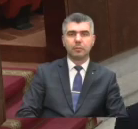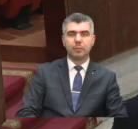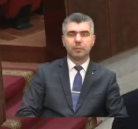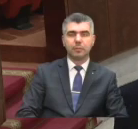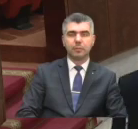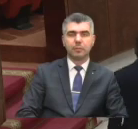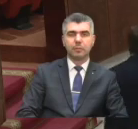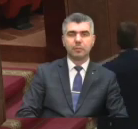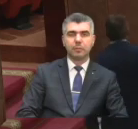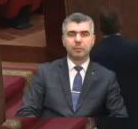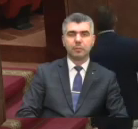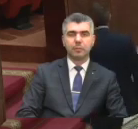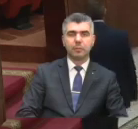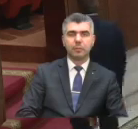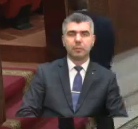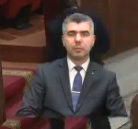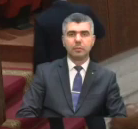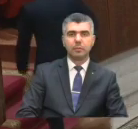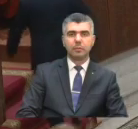تفضل